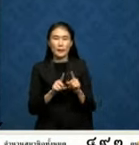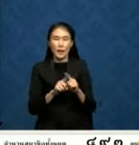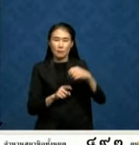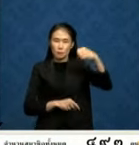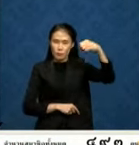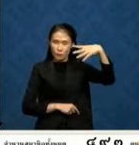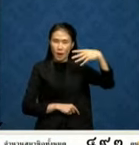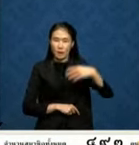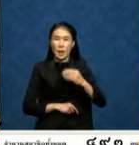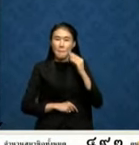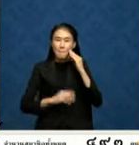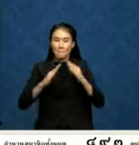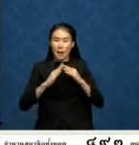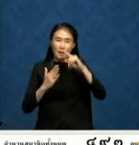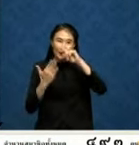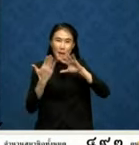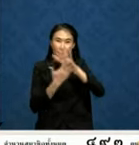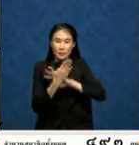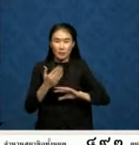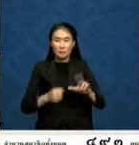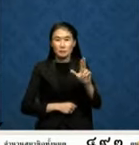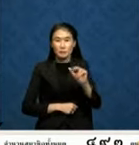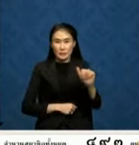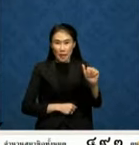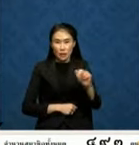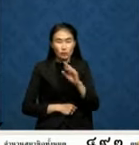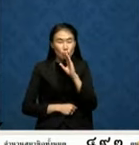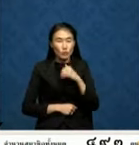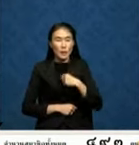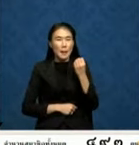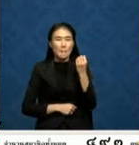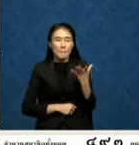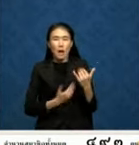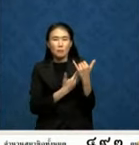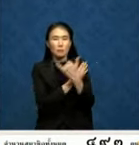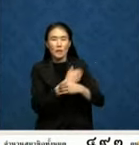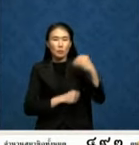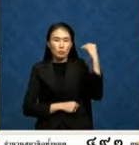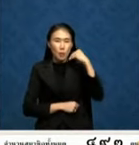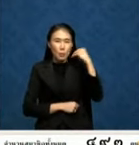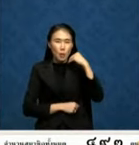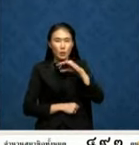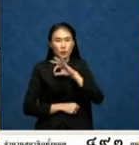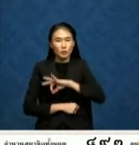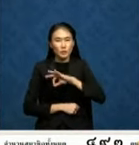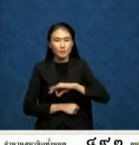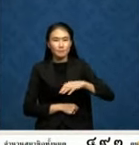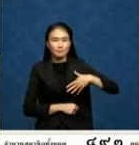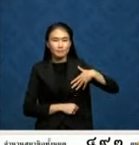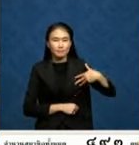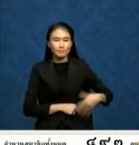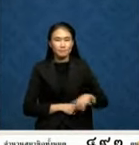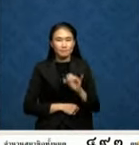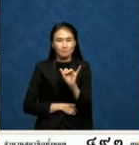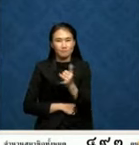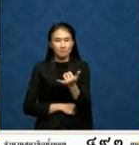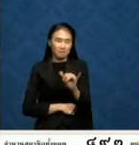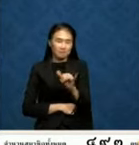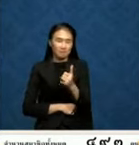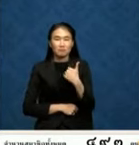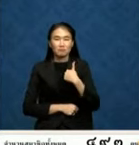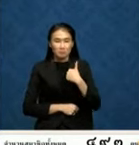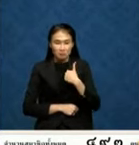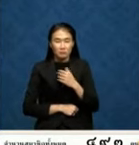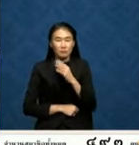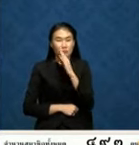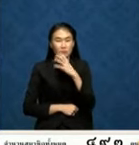ราใช้อยู่ในบ้านเรานะครับถ้าหากว่าเราพึ่งพาจากต่างประเทศเยอะนะครับก็จะมีความไม่มั่นคงเกิดขึ้นกับประเทศเรานะครับแล้